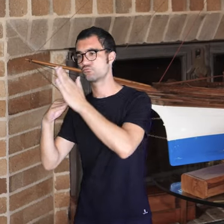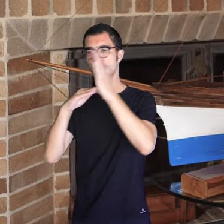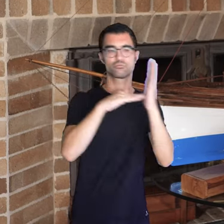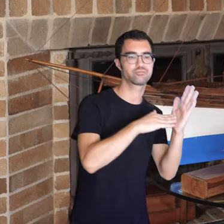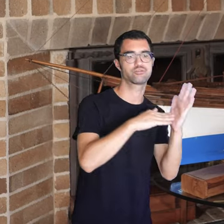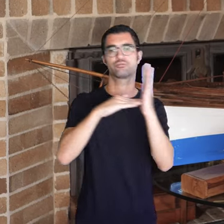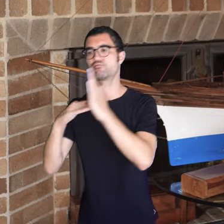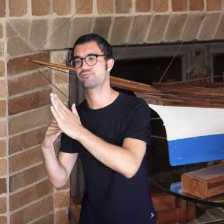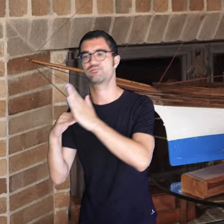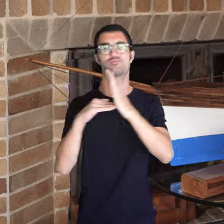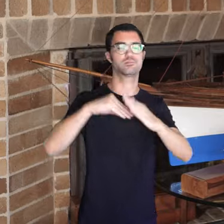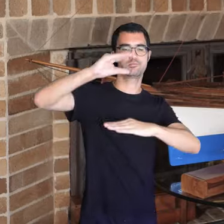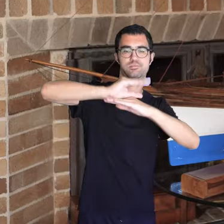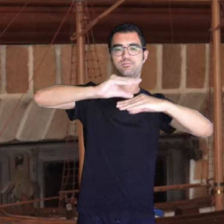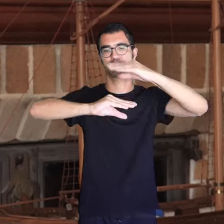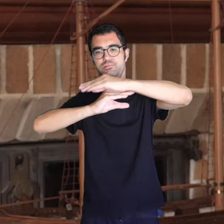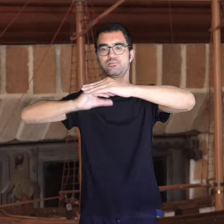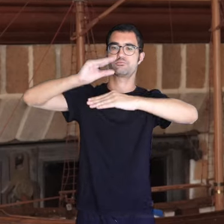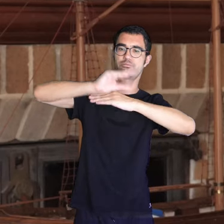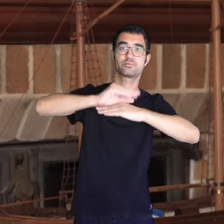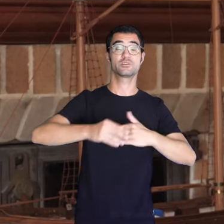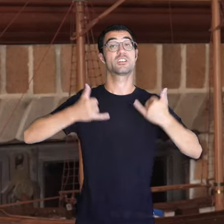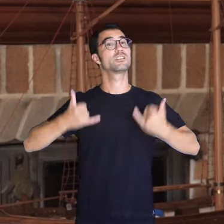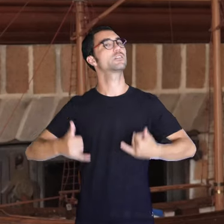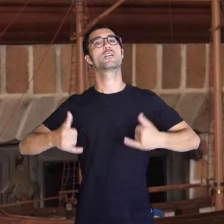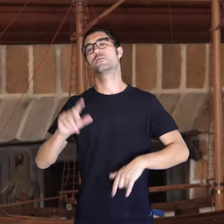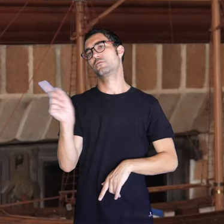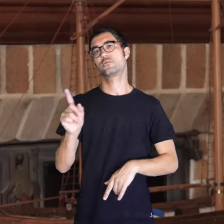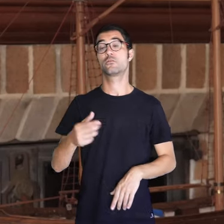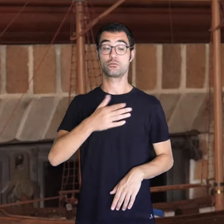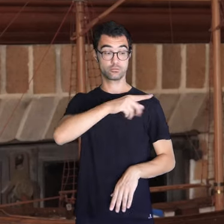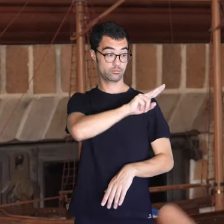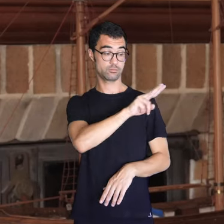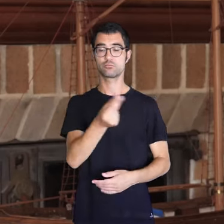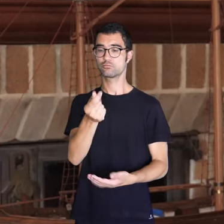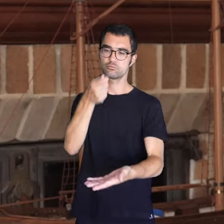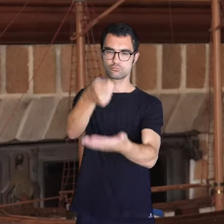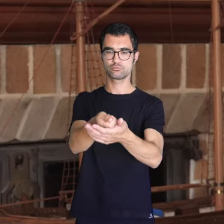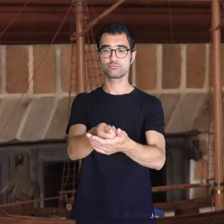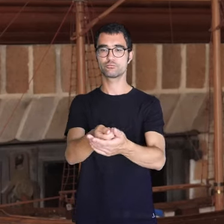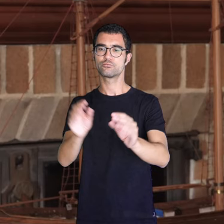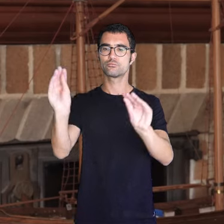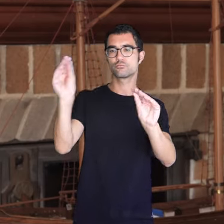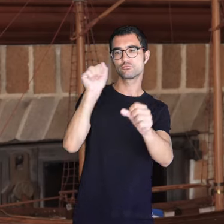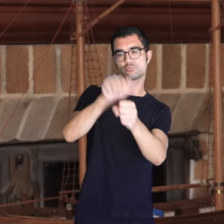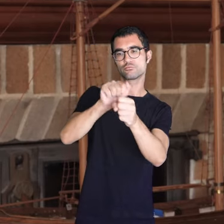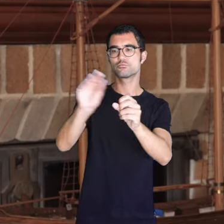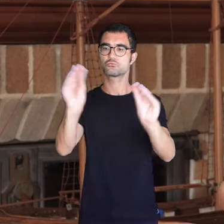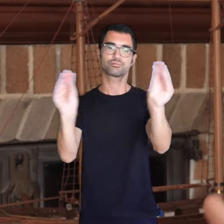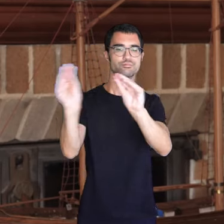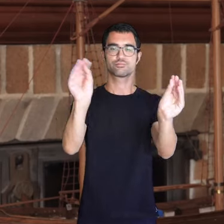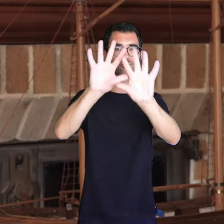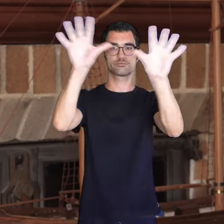transport de mercancies. La compraren, la adecentaren un poc per fer aquesta feina